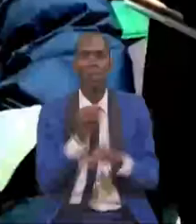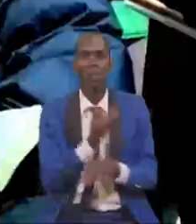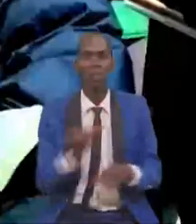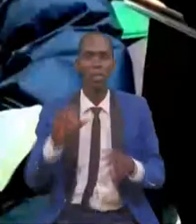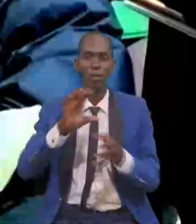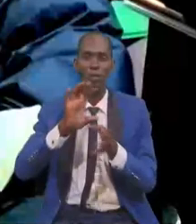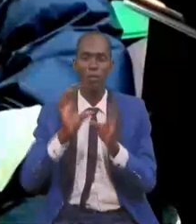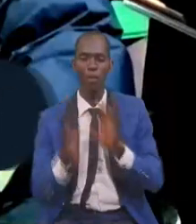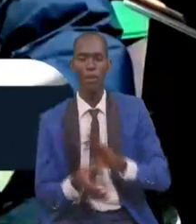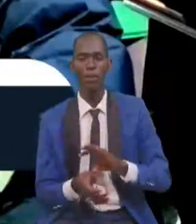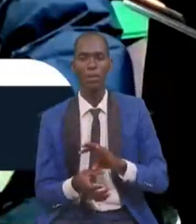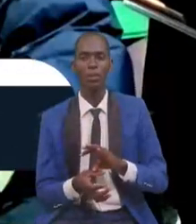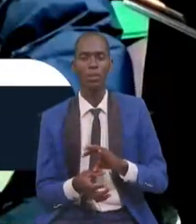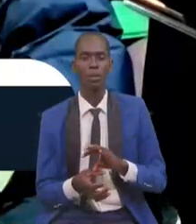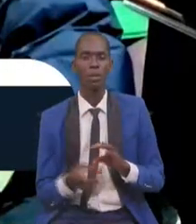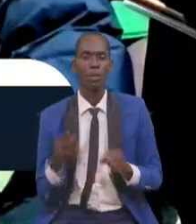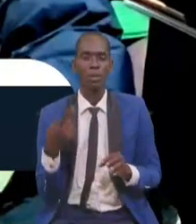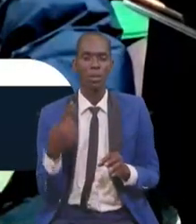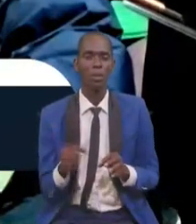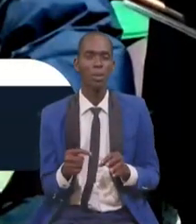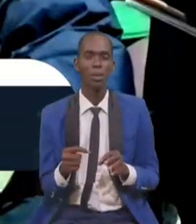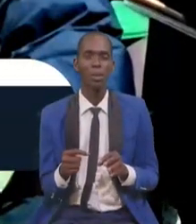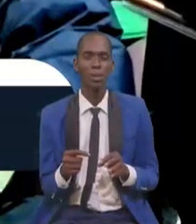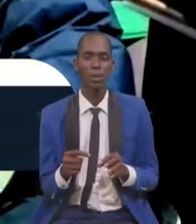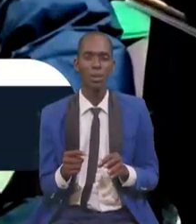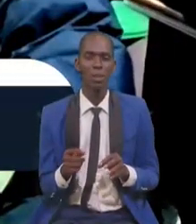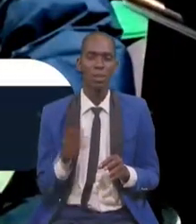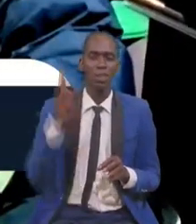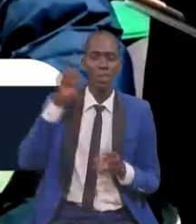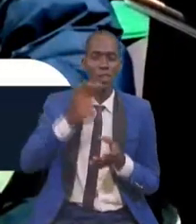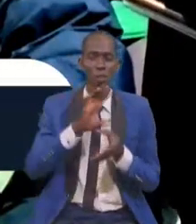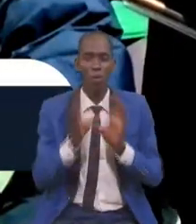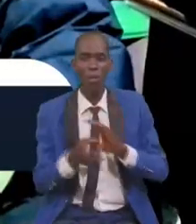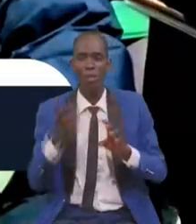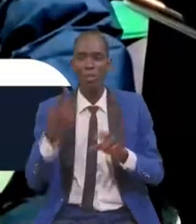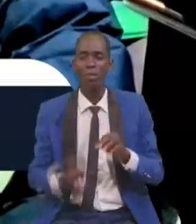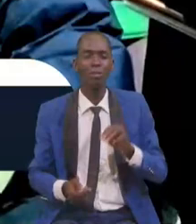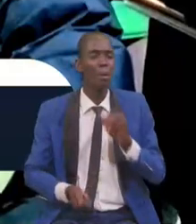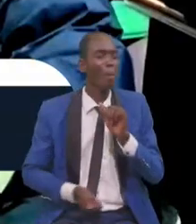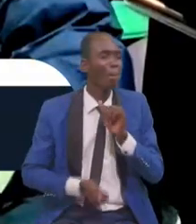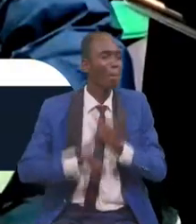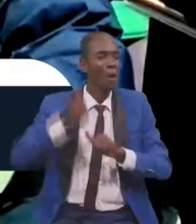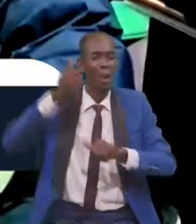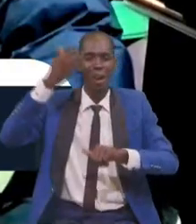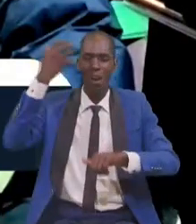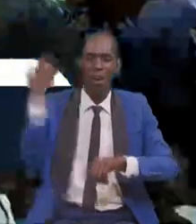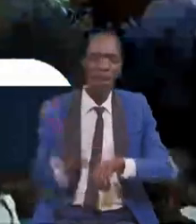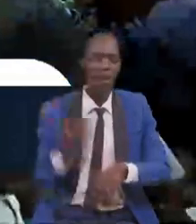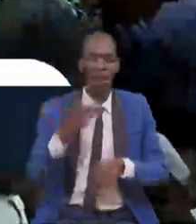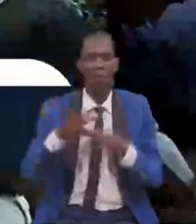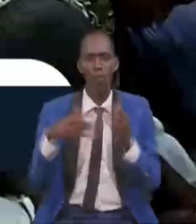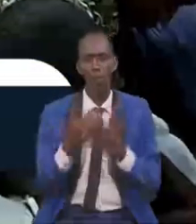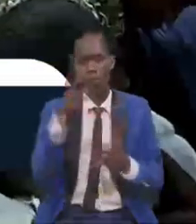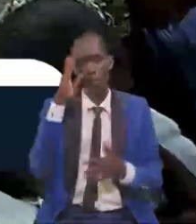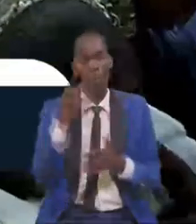5, il a converti le plus dur des hommes, le plus endurci des hommes. Ce